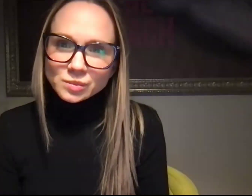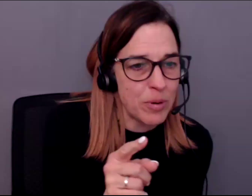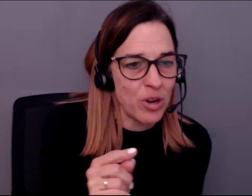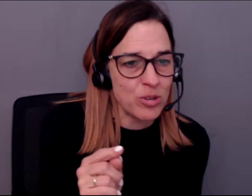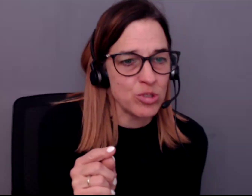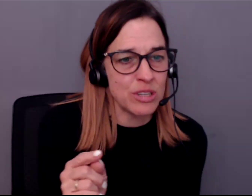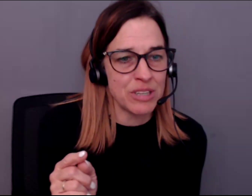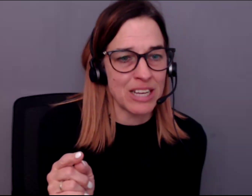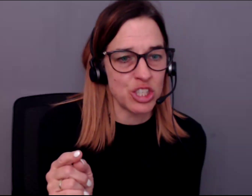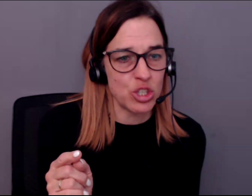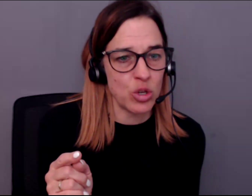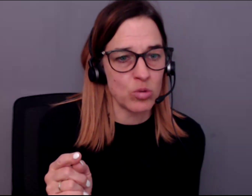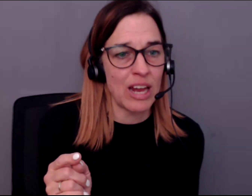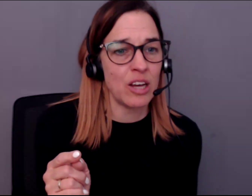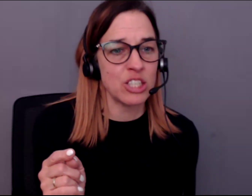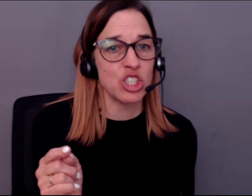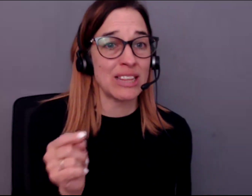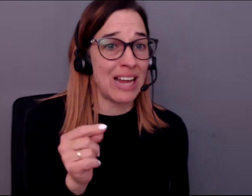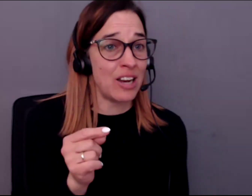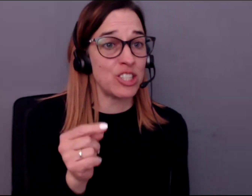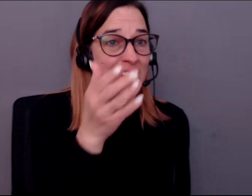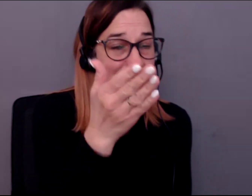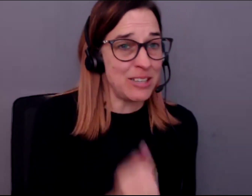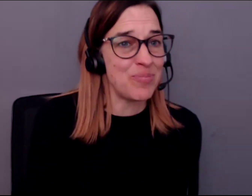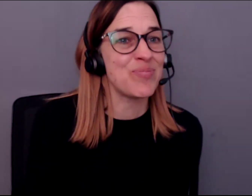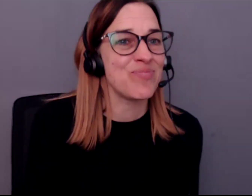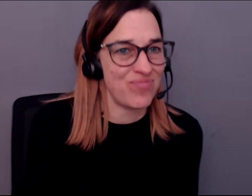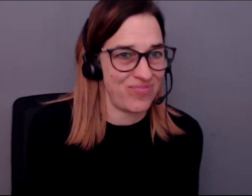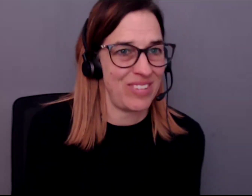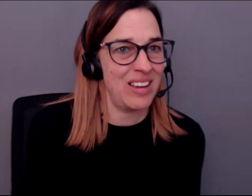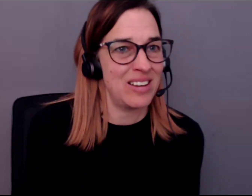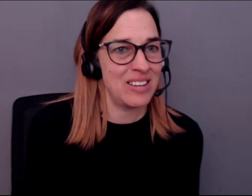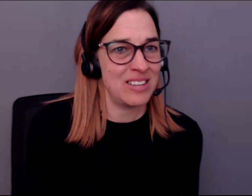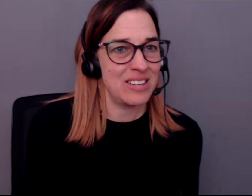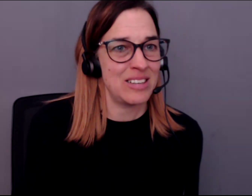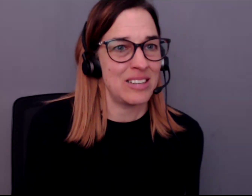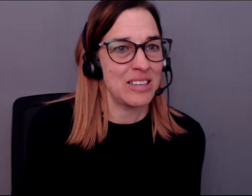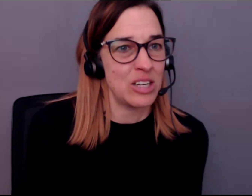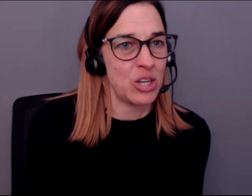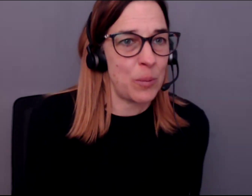Ce sera pas long. Sylvette, elle cherche une autre. Alors, c'est Chantal Jarry.